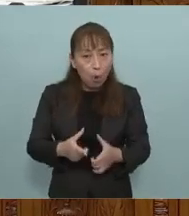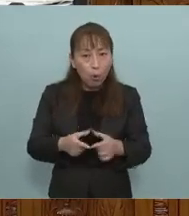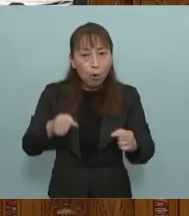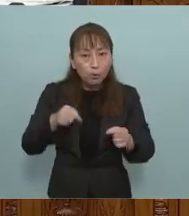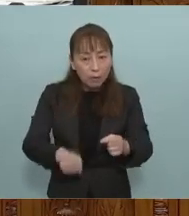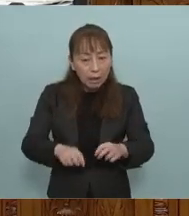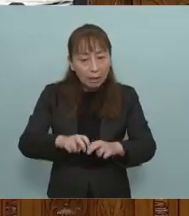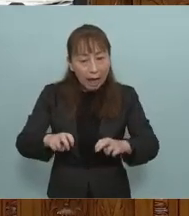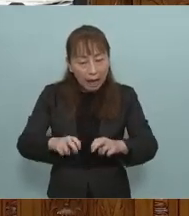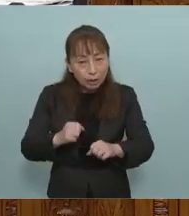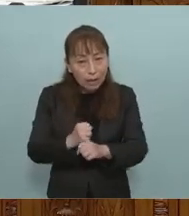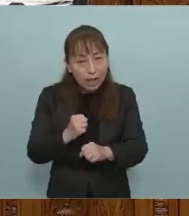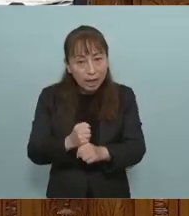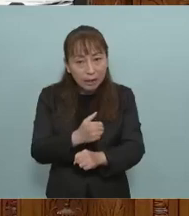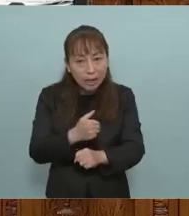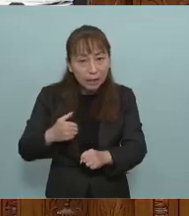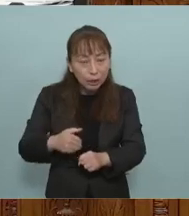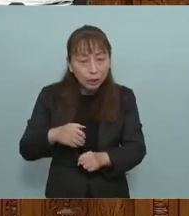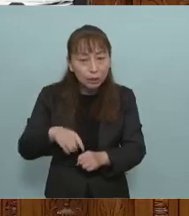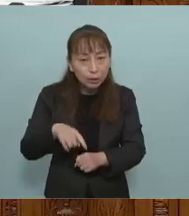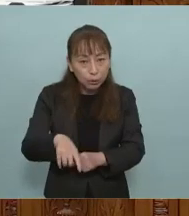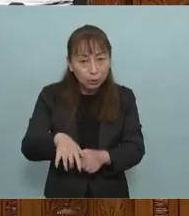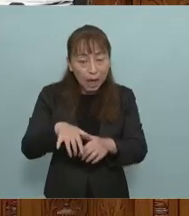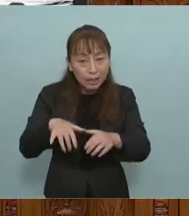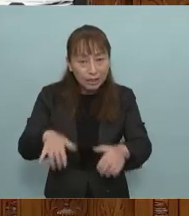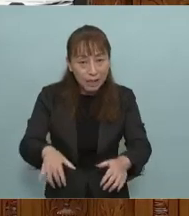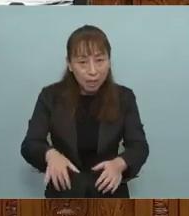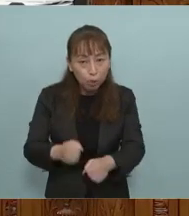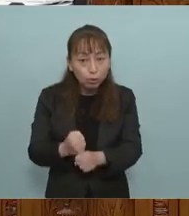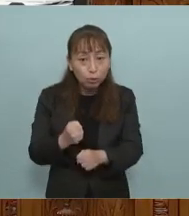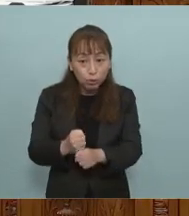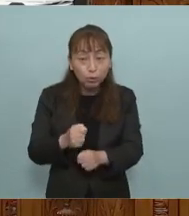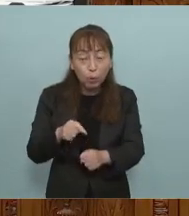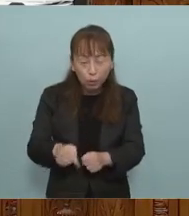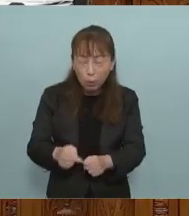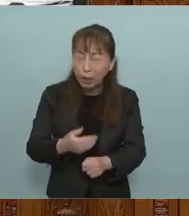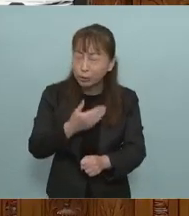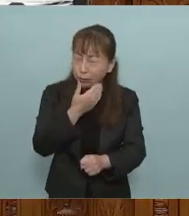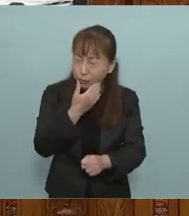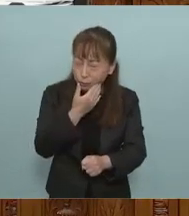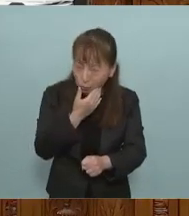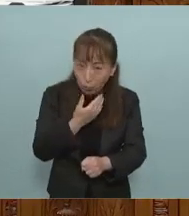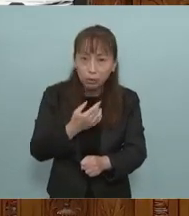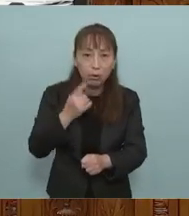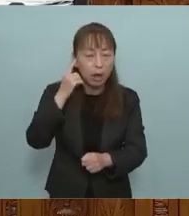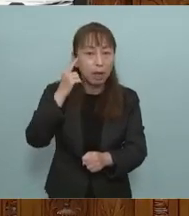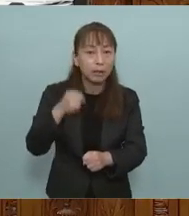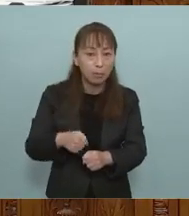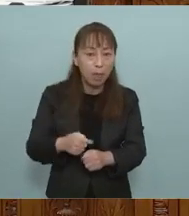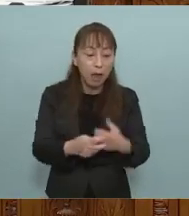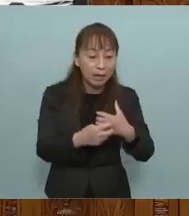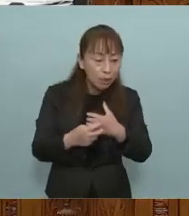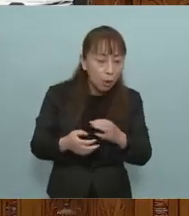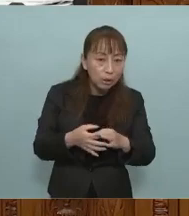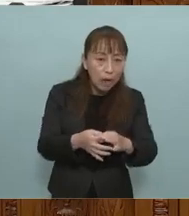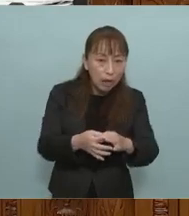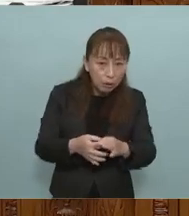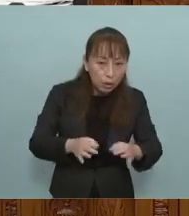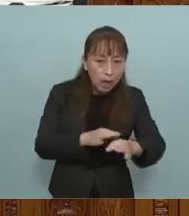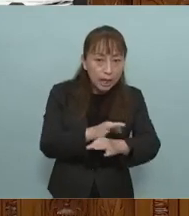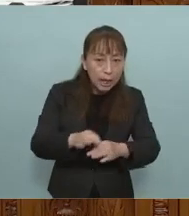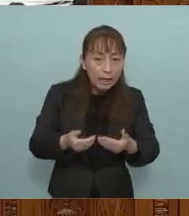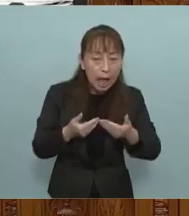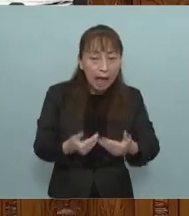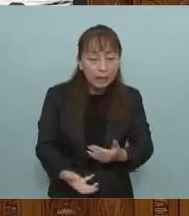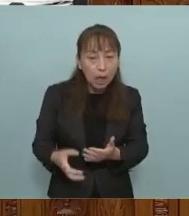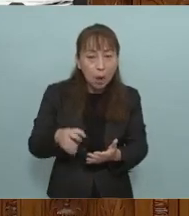産できる体制を確立しておくことは極めて重要と考えており医療に関わる経済安全